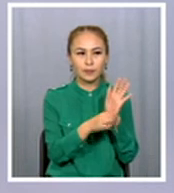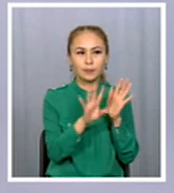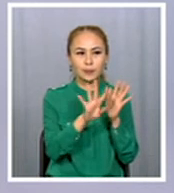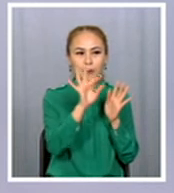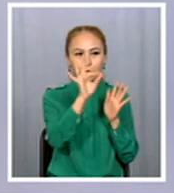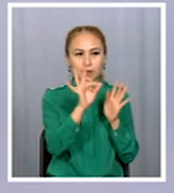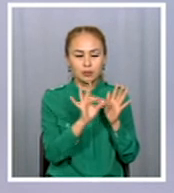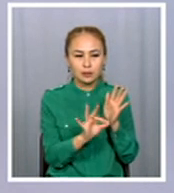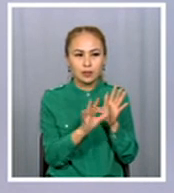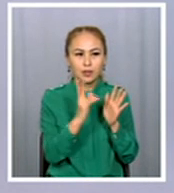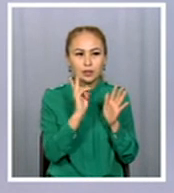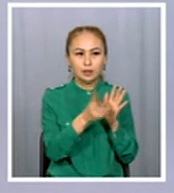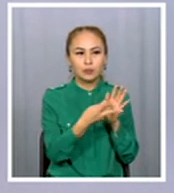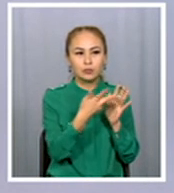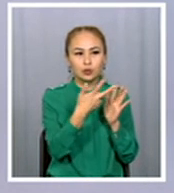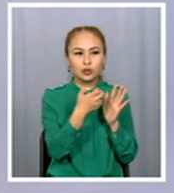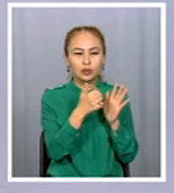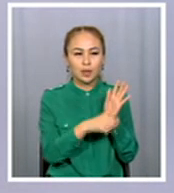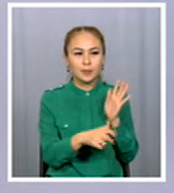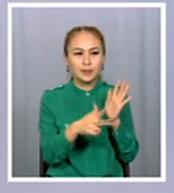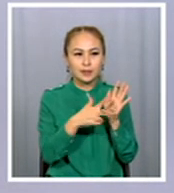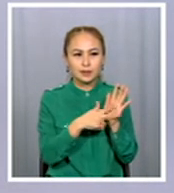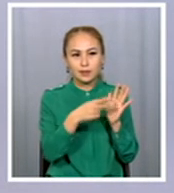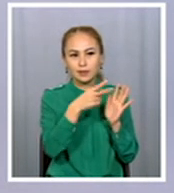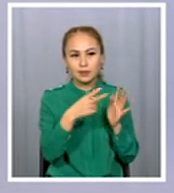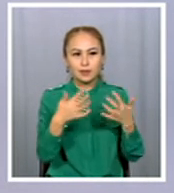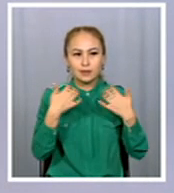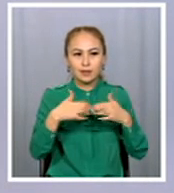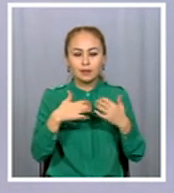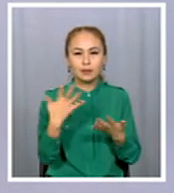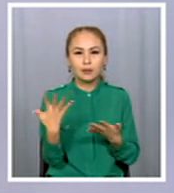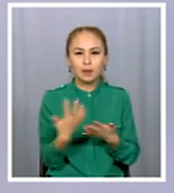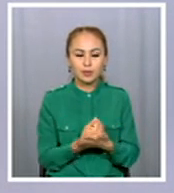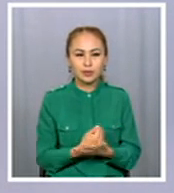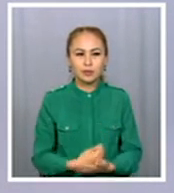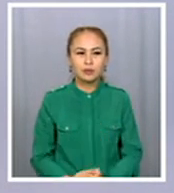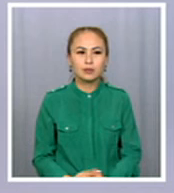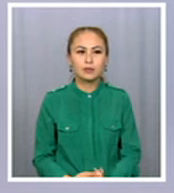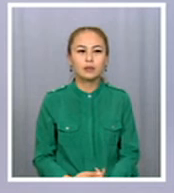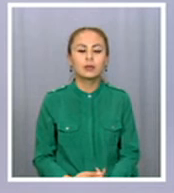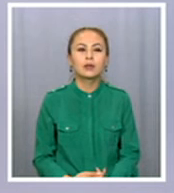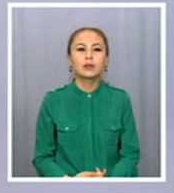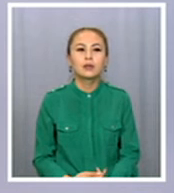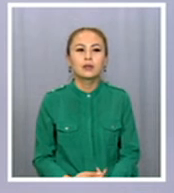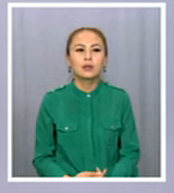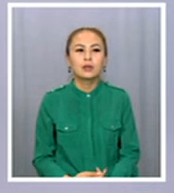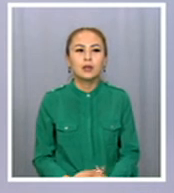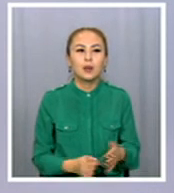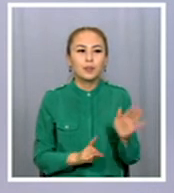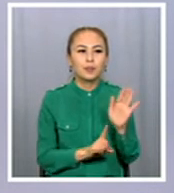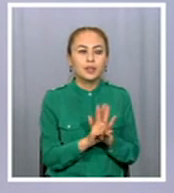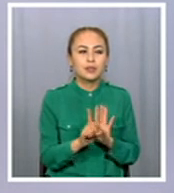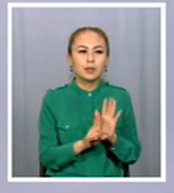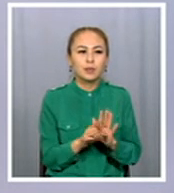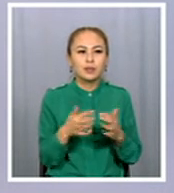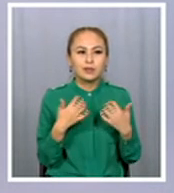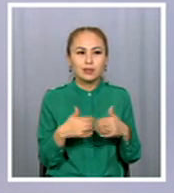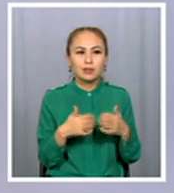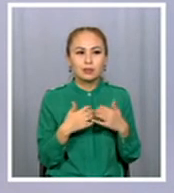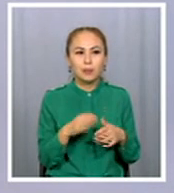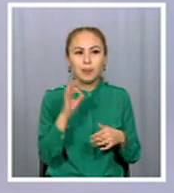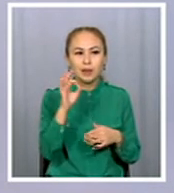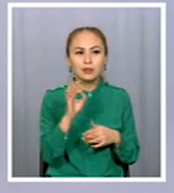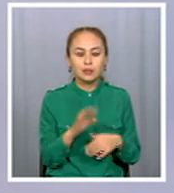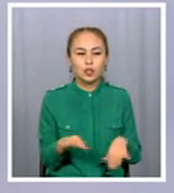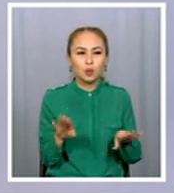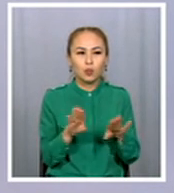64%-ы 2368-ге тең санды табыңыз. Яғни бұл жерде балар бастапқы санды проценті бойынша